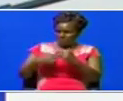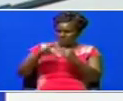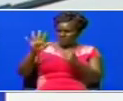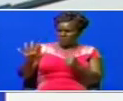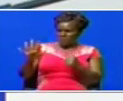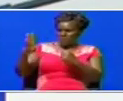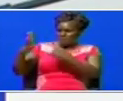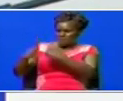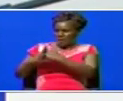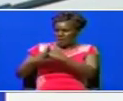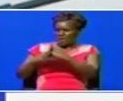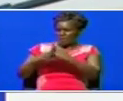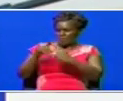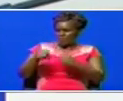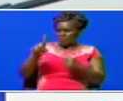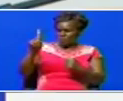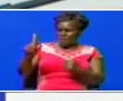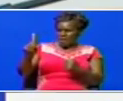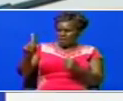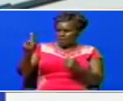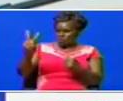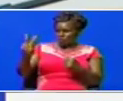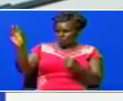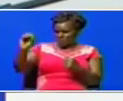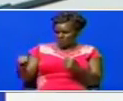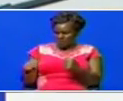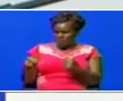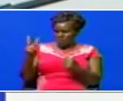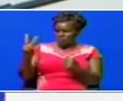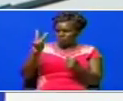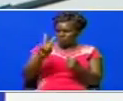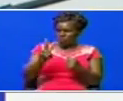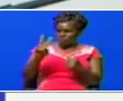18,275, 9.12%. Michael Maura, 226,